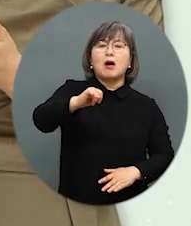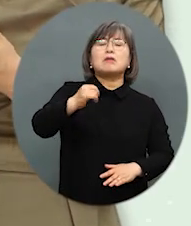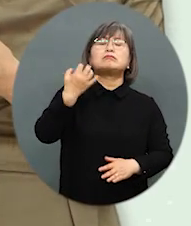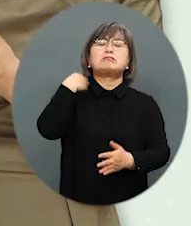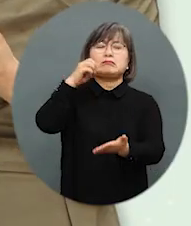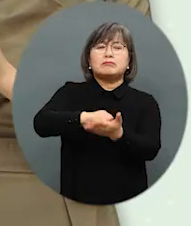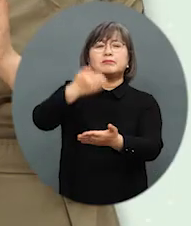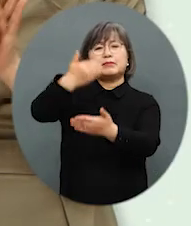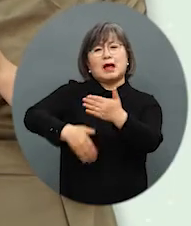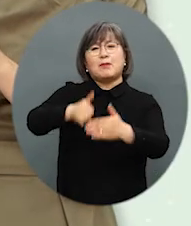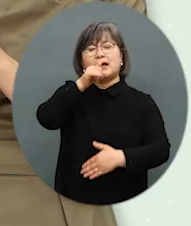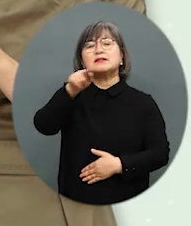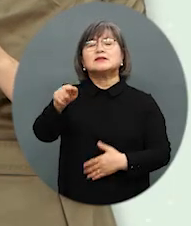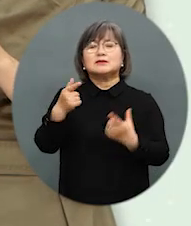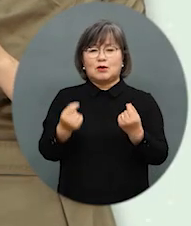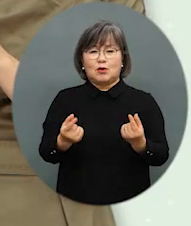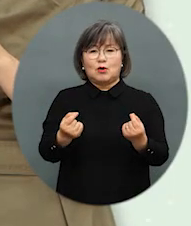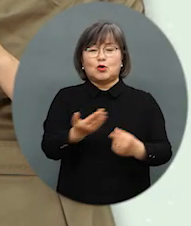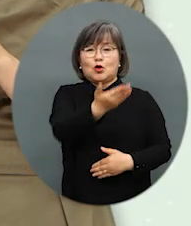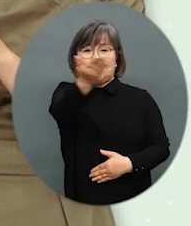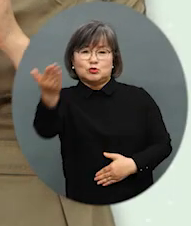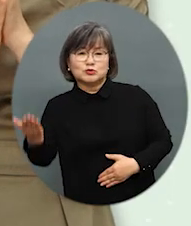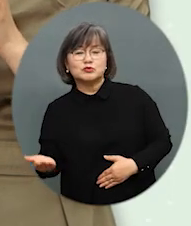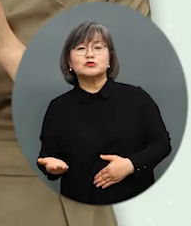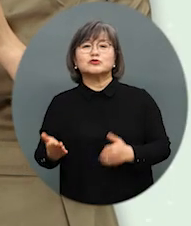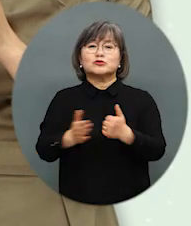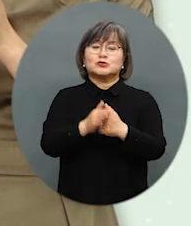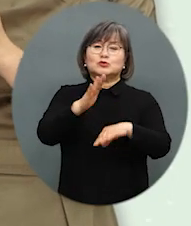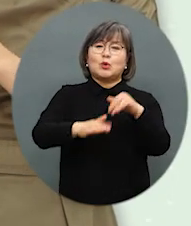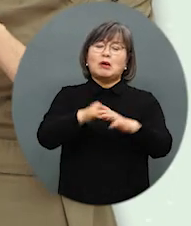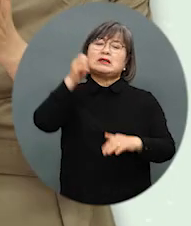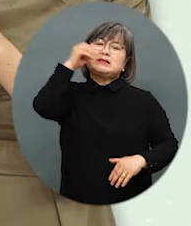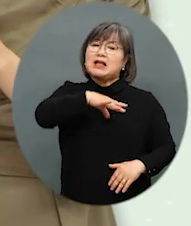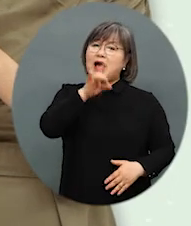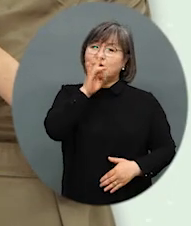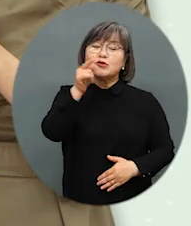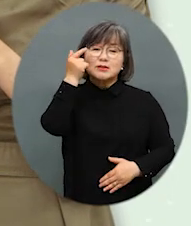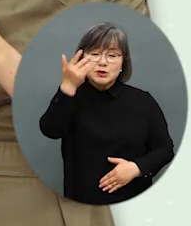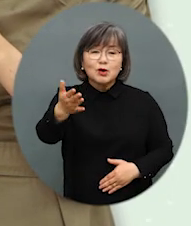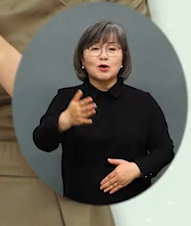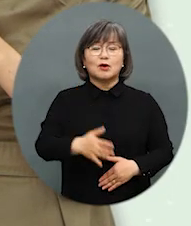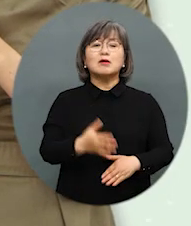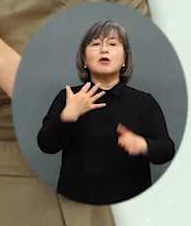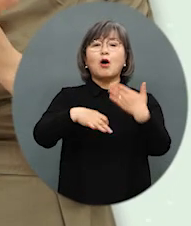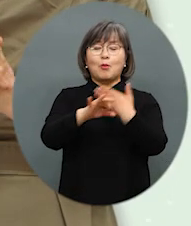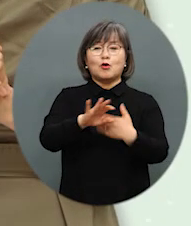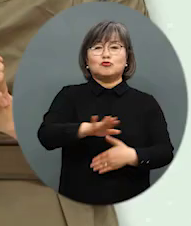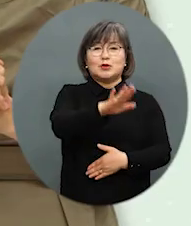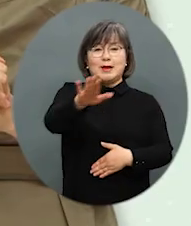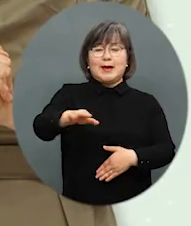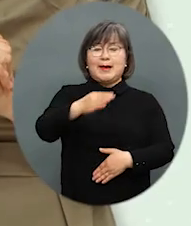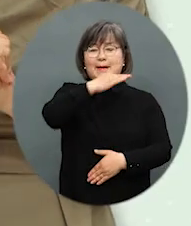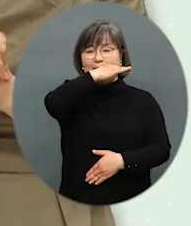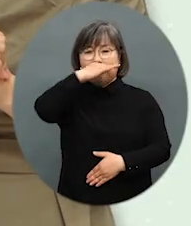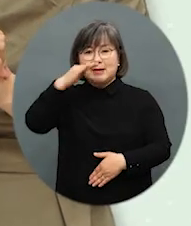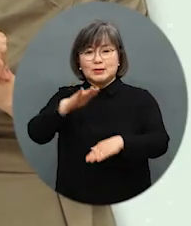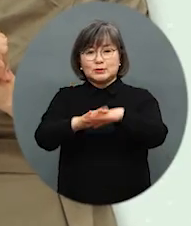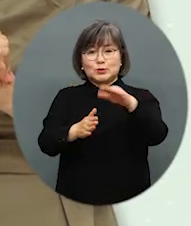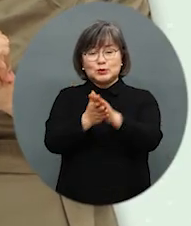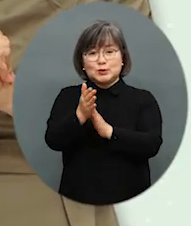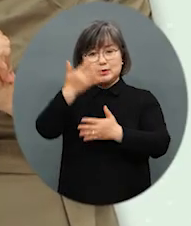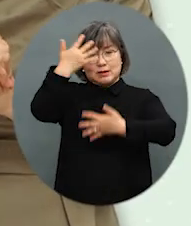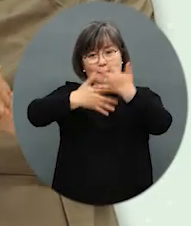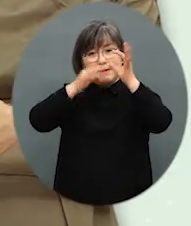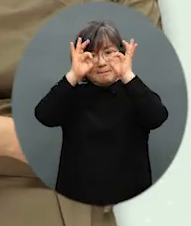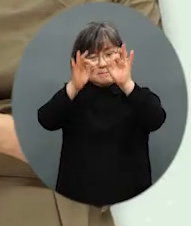세균과 바이러스가 여전히 남아있다는 것입니다. 여러분, 손 대충 씻으면 안 되겠지요? 그러면 우리 올바른 손